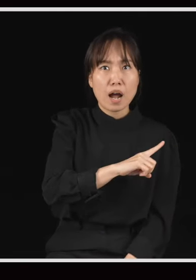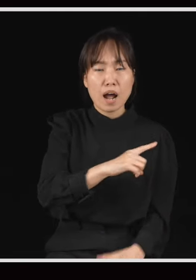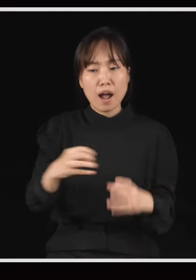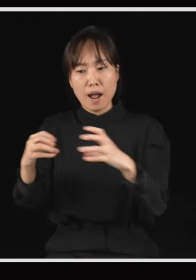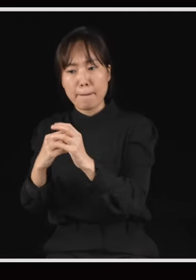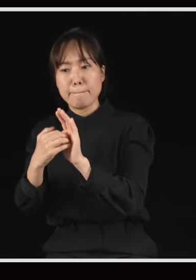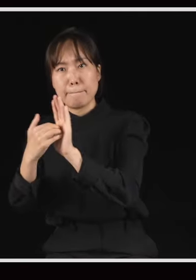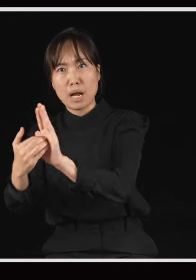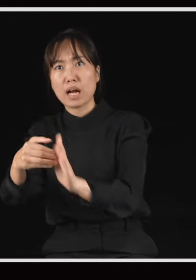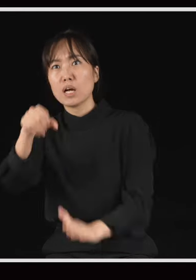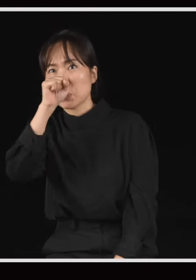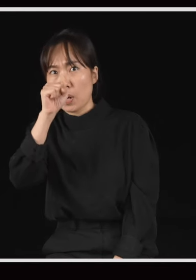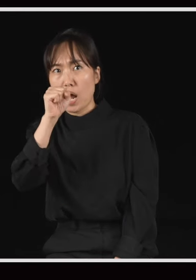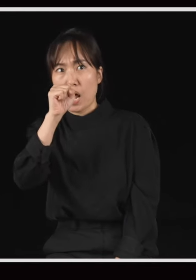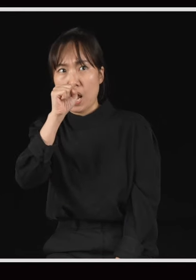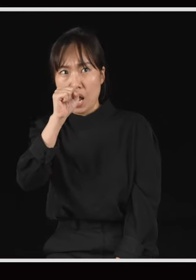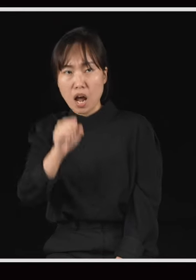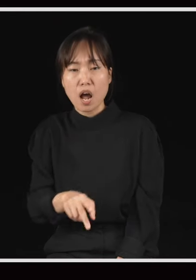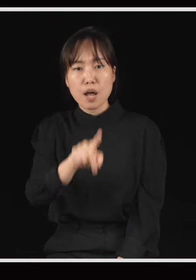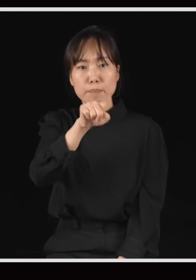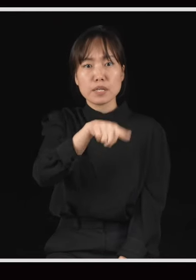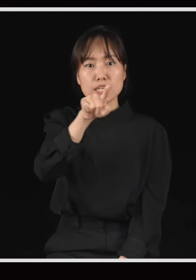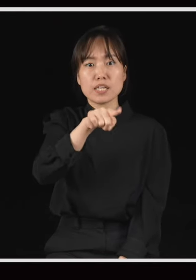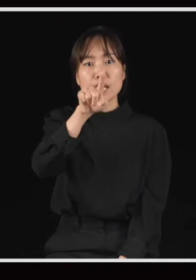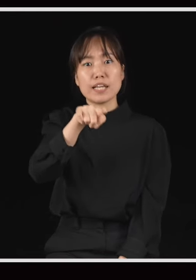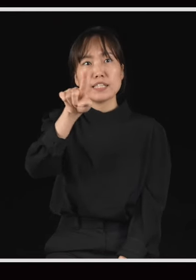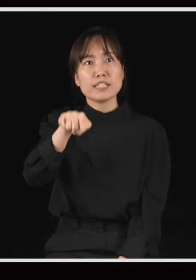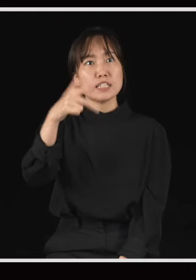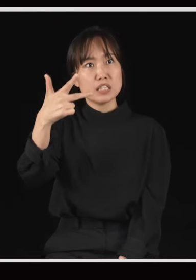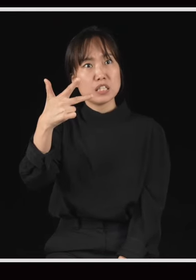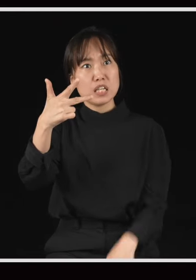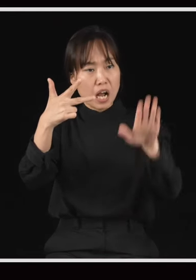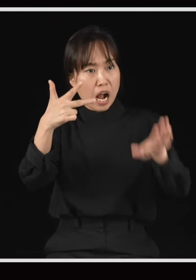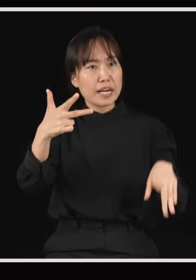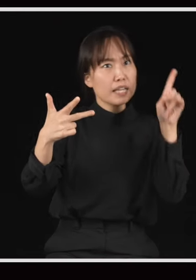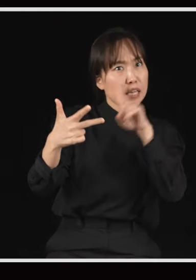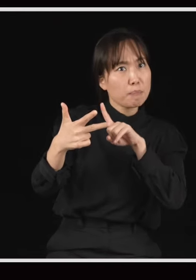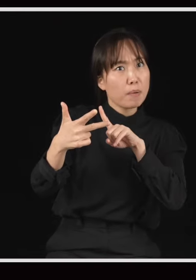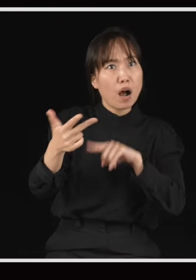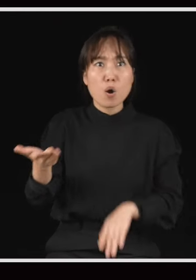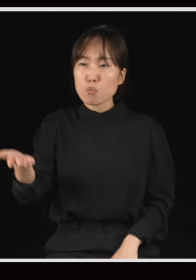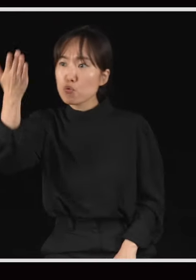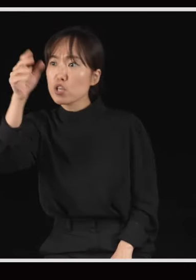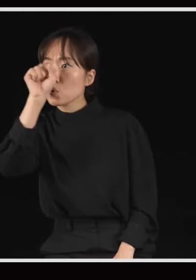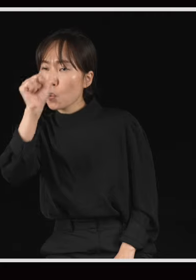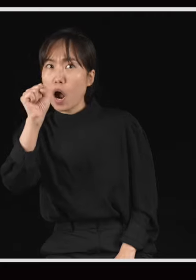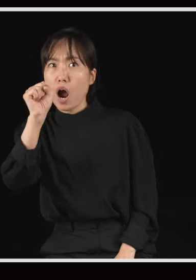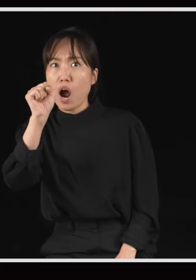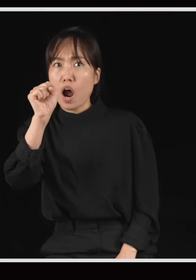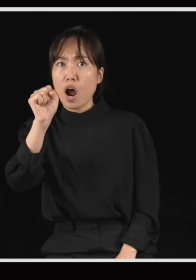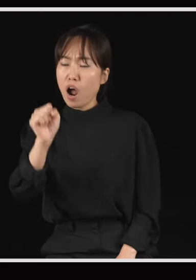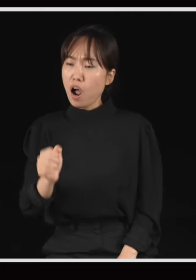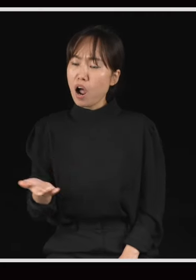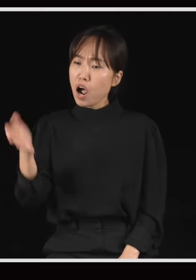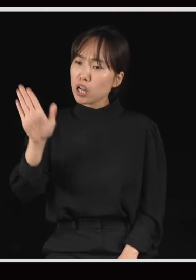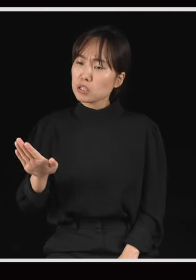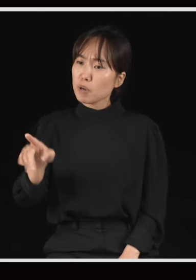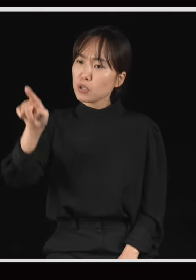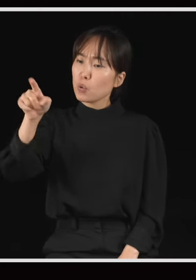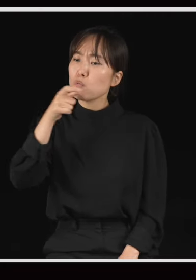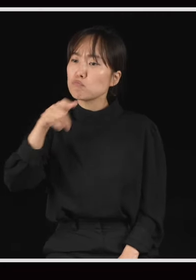물질이 나쁘기 때문에 항산화는 좋다. 산성 물질이 나쁘니까 염기성 물질은 좋다. 알칼리.